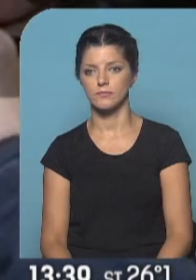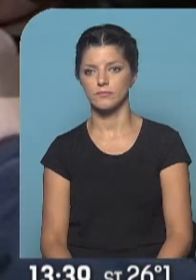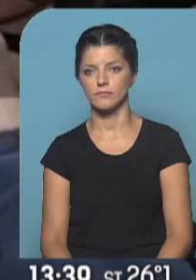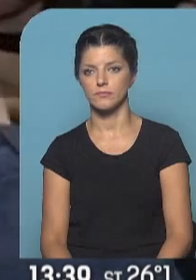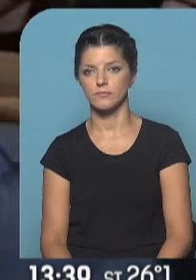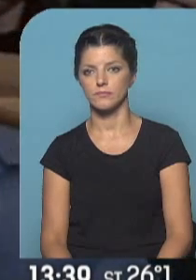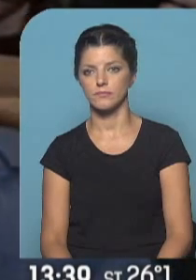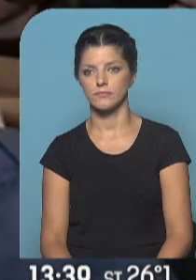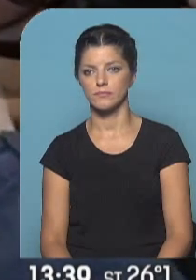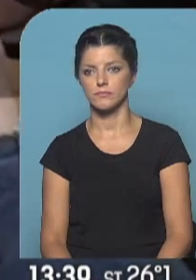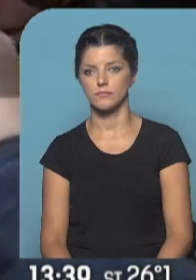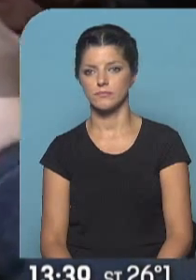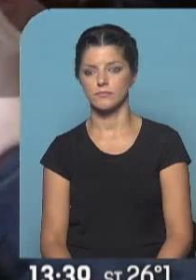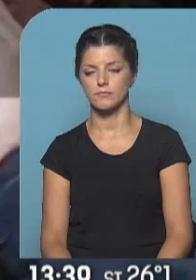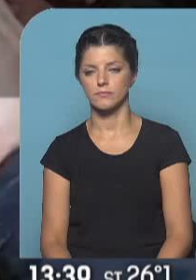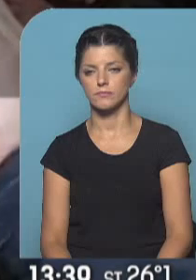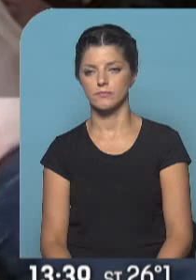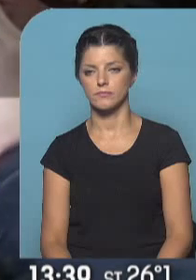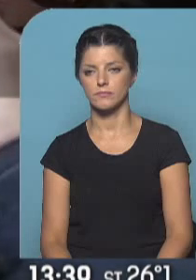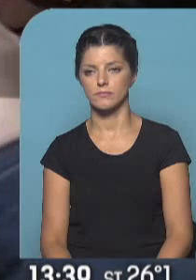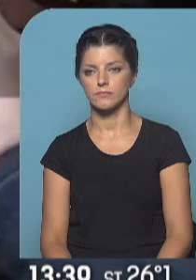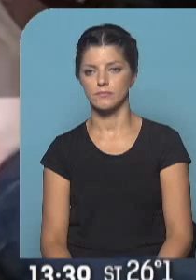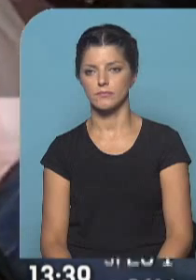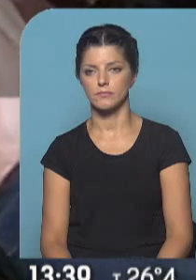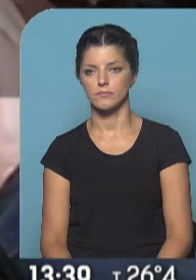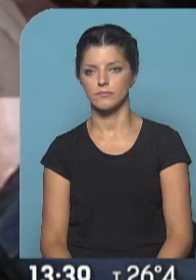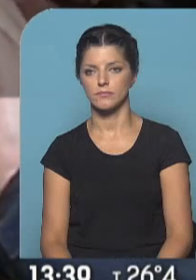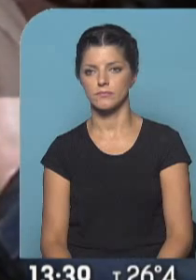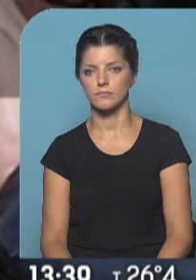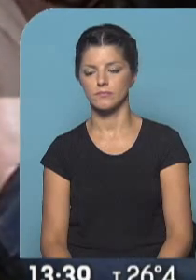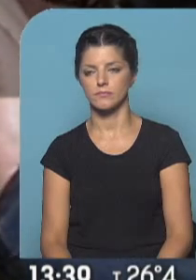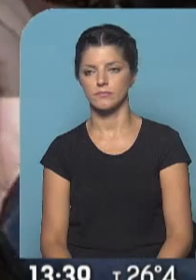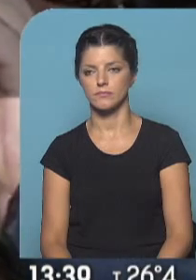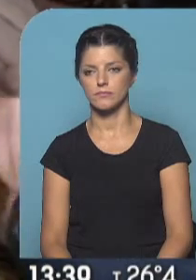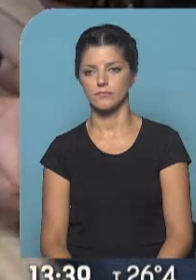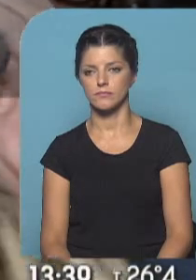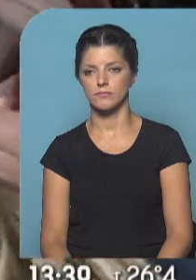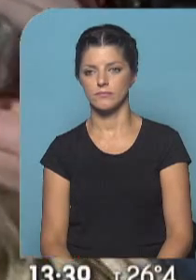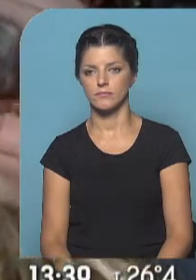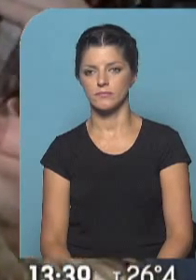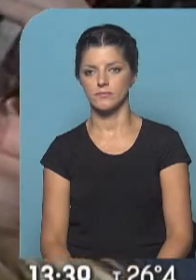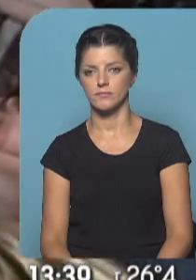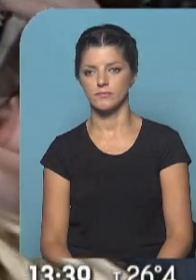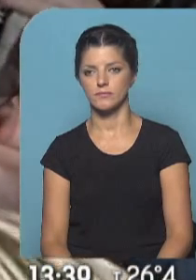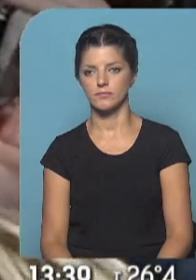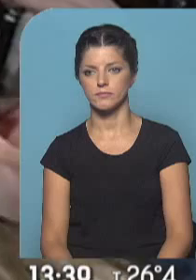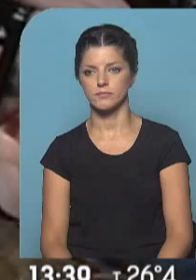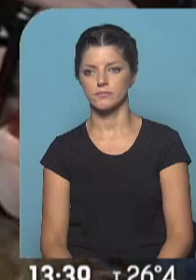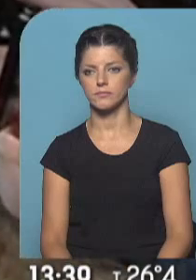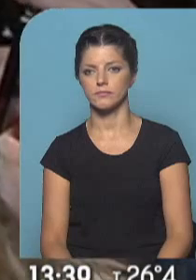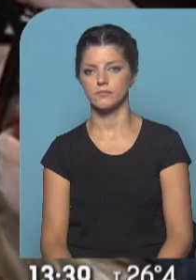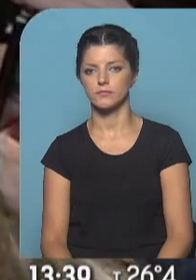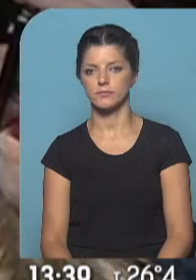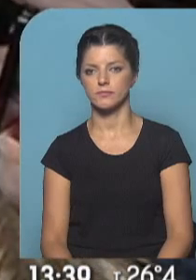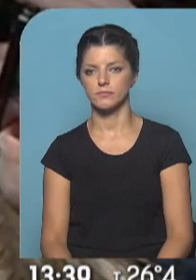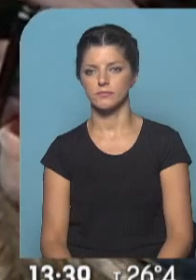консолідуватись з іншими політичними силами. Я не хочу ескалювати, нам не потрібна конфронтація, нам не потрібні